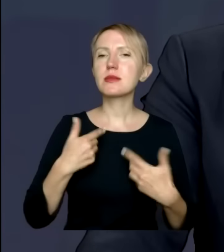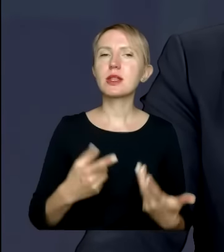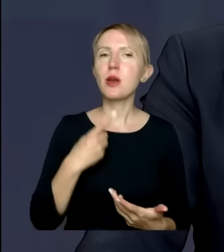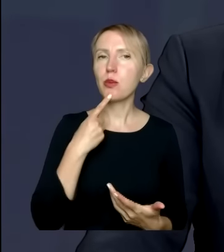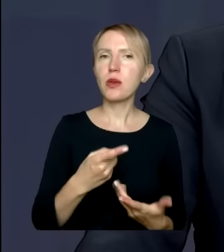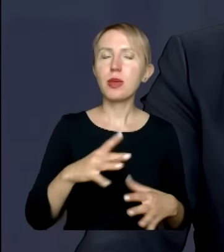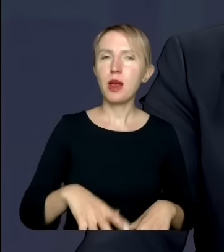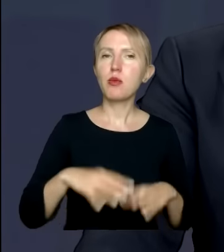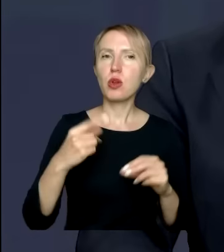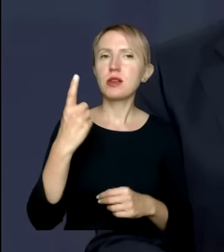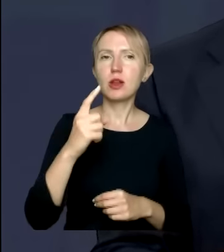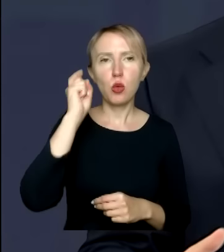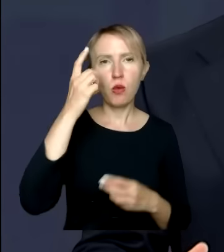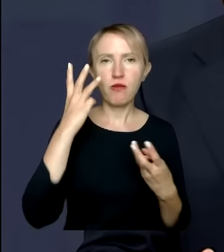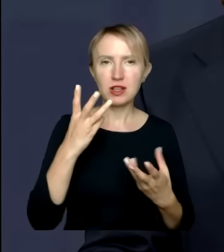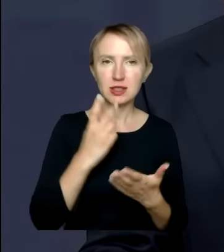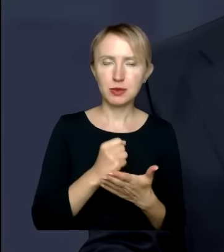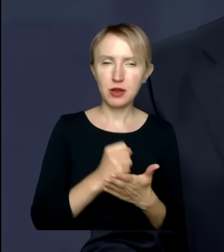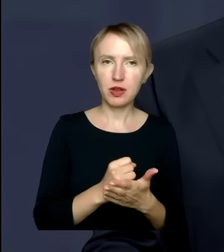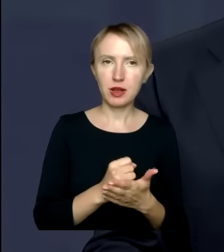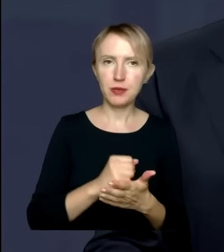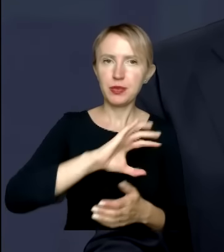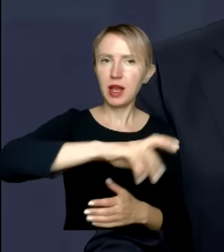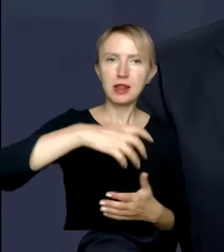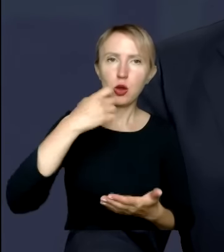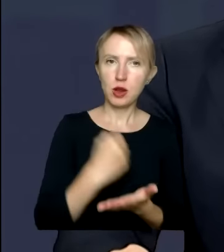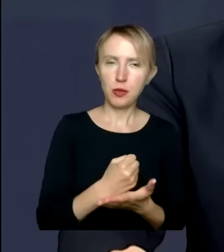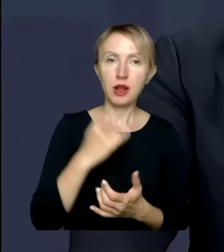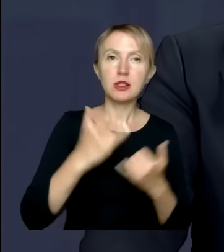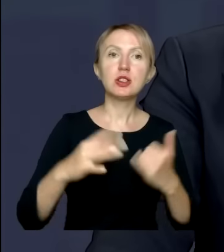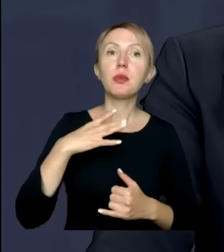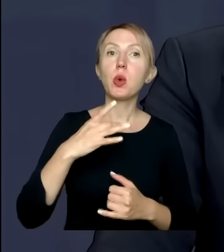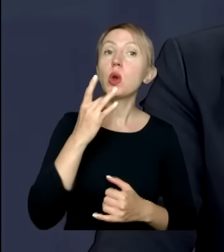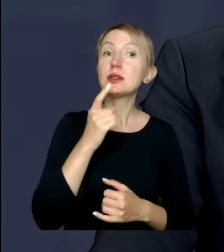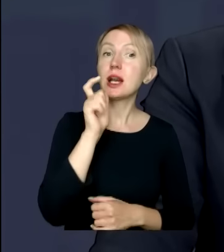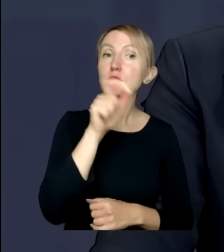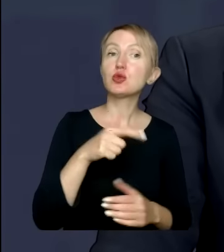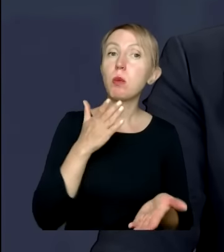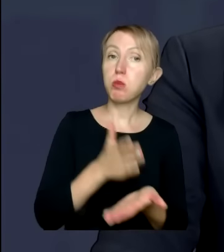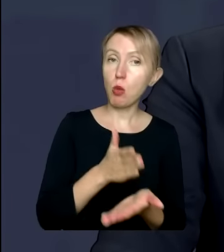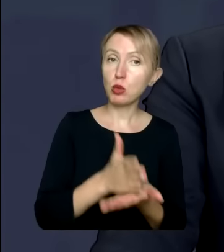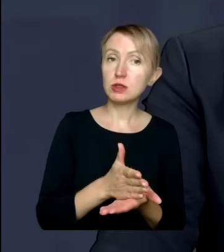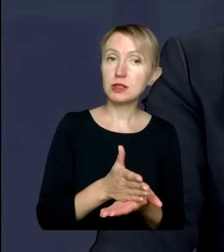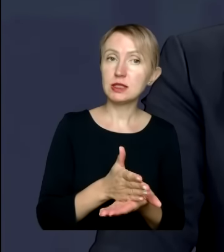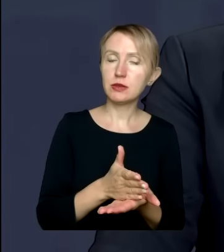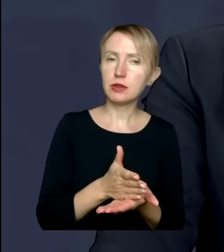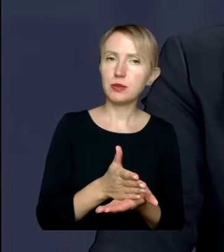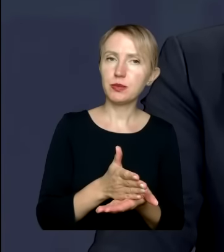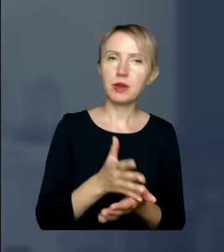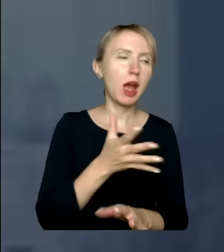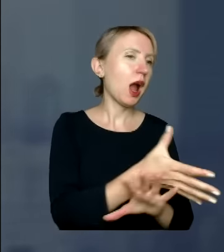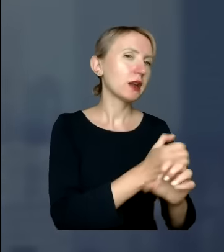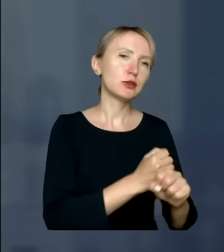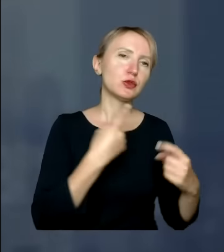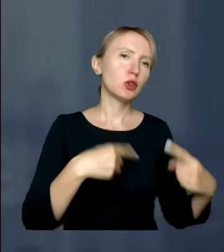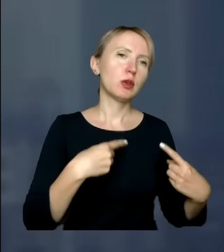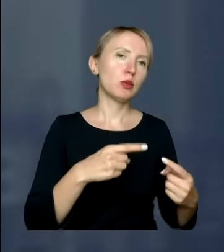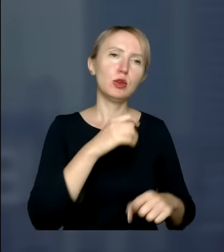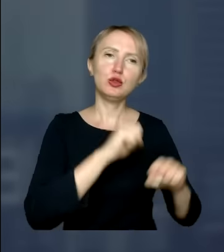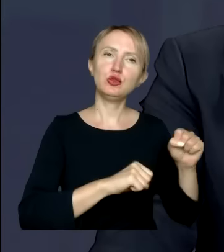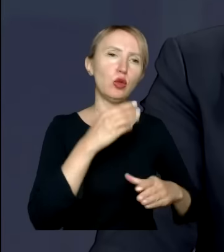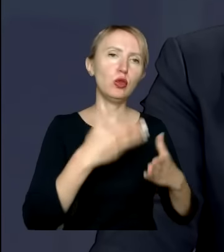początku jedną rzecz jeśli chodzi o te kategorie prawne jeśli miała postawiony zarzut pomocnictwa jest została aresztowana sąd odmówił